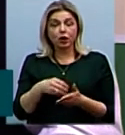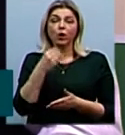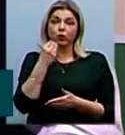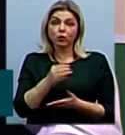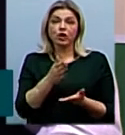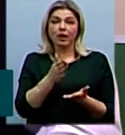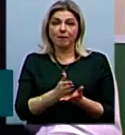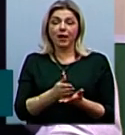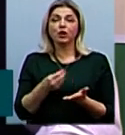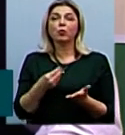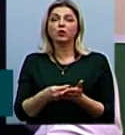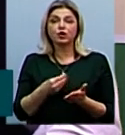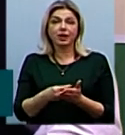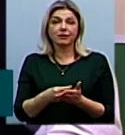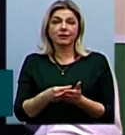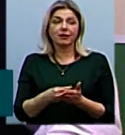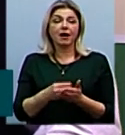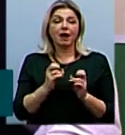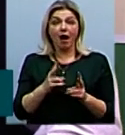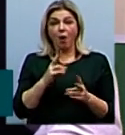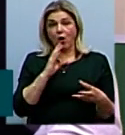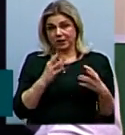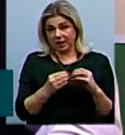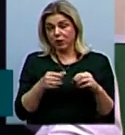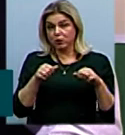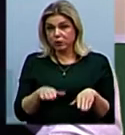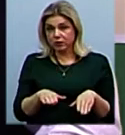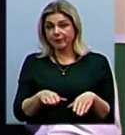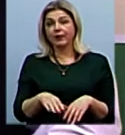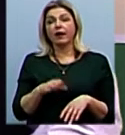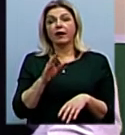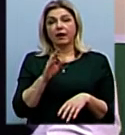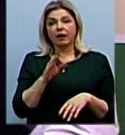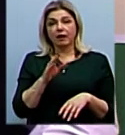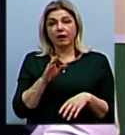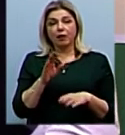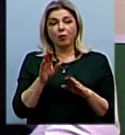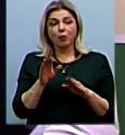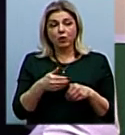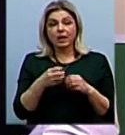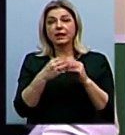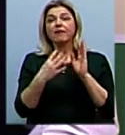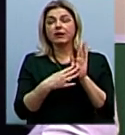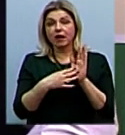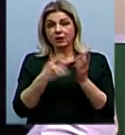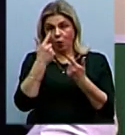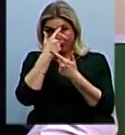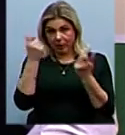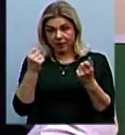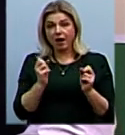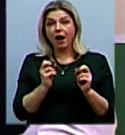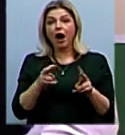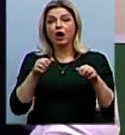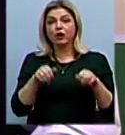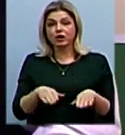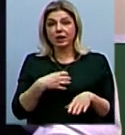бюджет, станет консенсус. Все-таки 19-го объявили, как бы, как решил